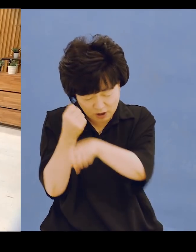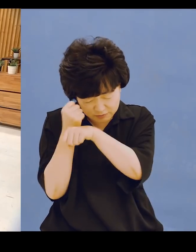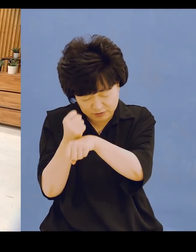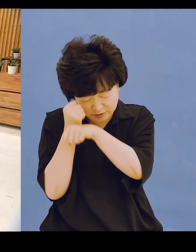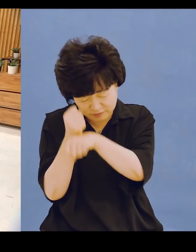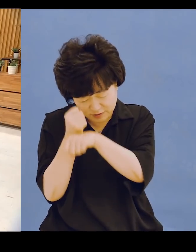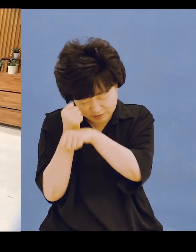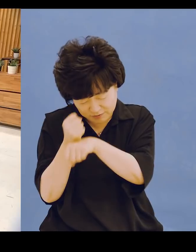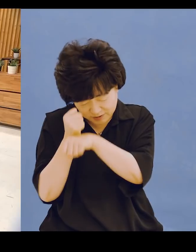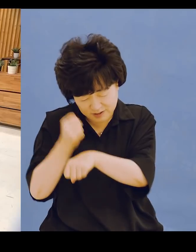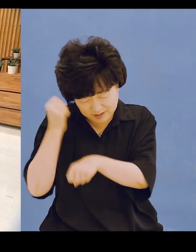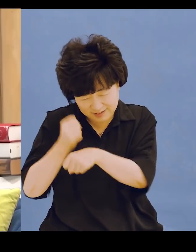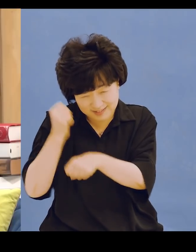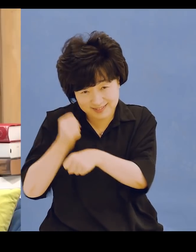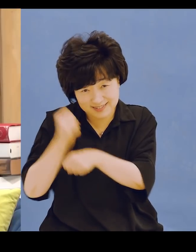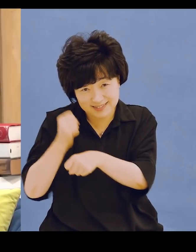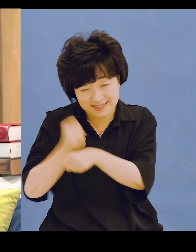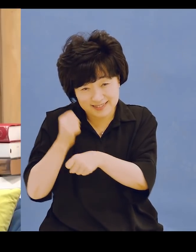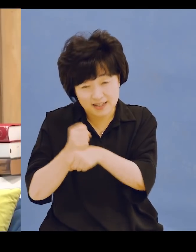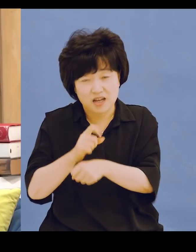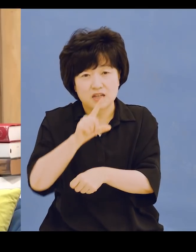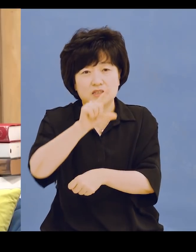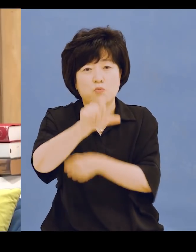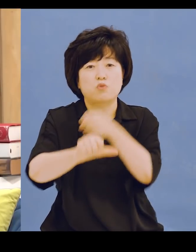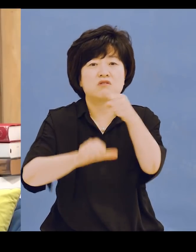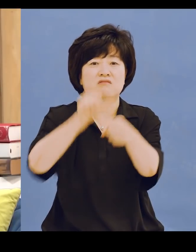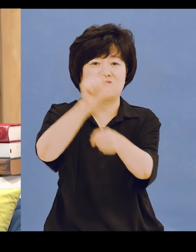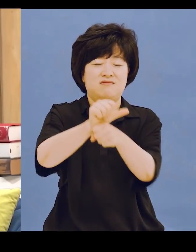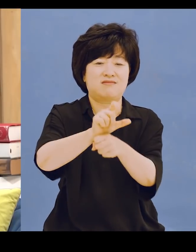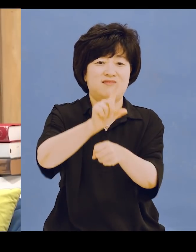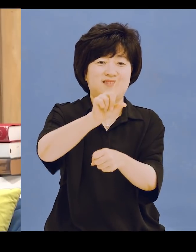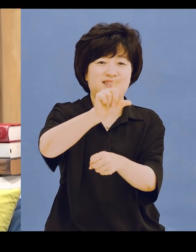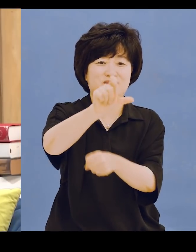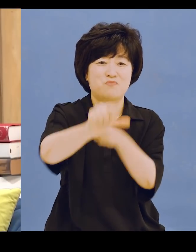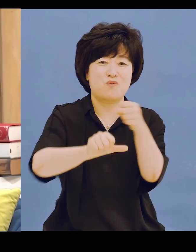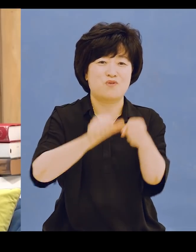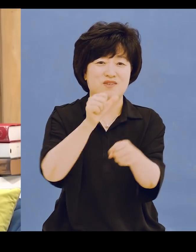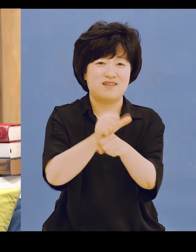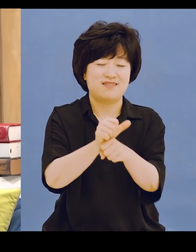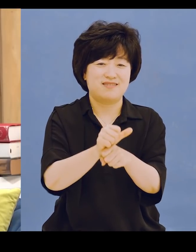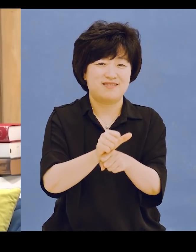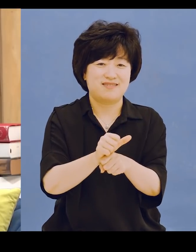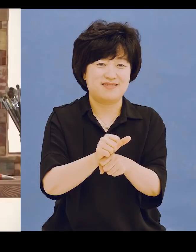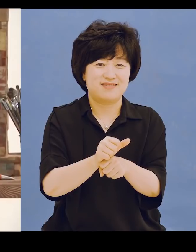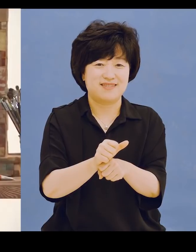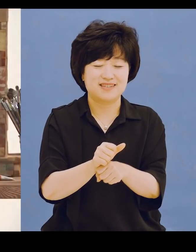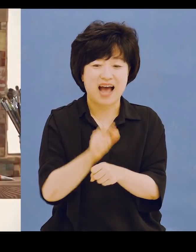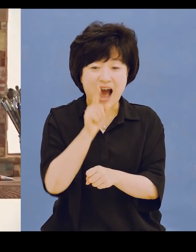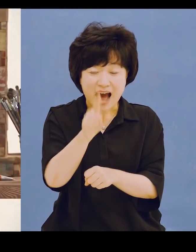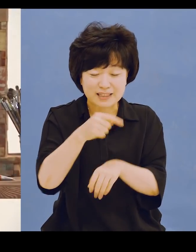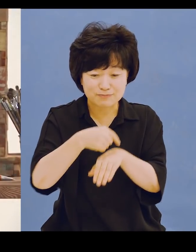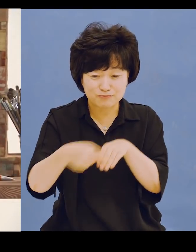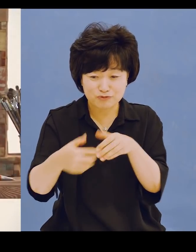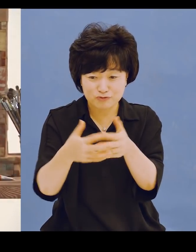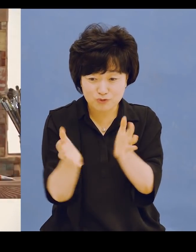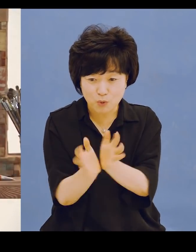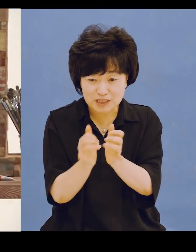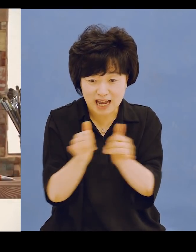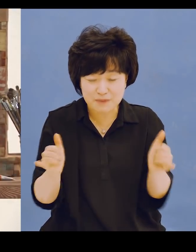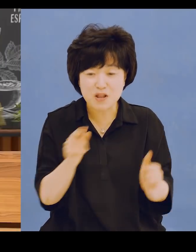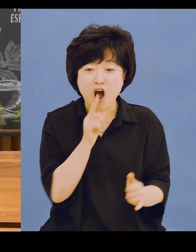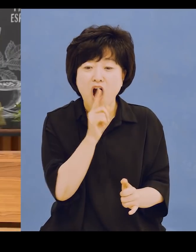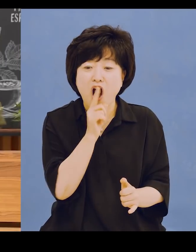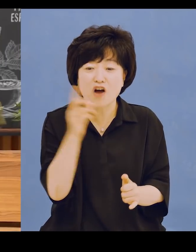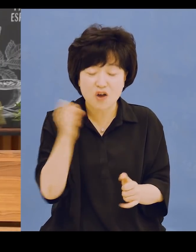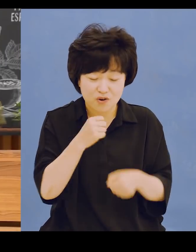다 대충 하나만 하죠. 딴 데는 못해요. 못하고. 평생 한 부족 하는 한 부족 하는 거예요. 거죠. 그래서 40년. 그래서 그 20년